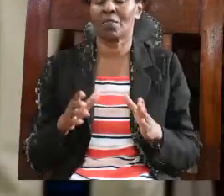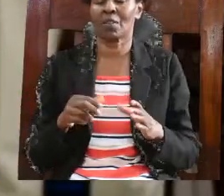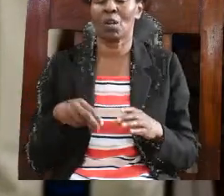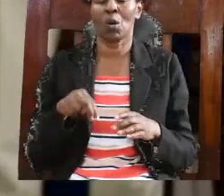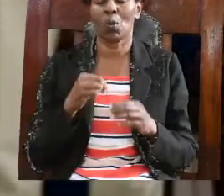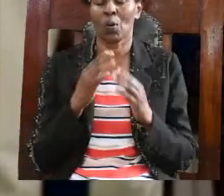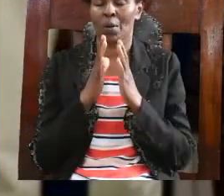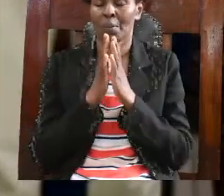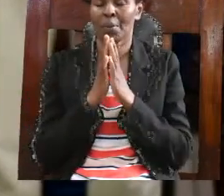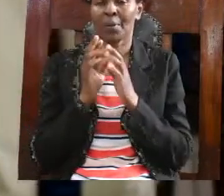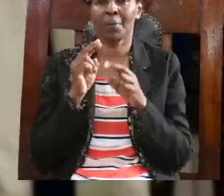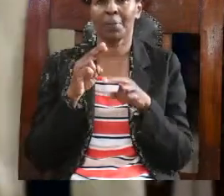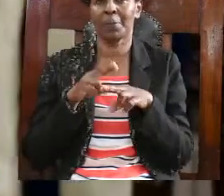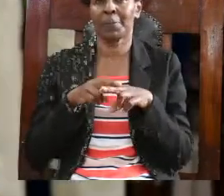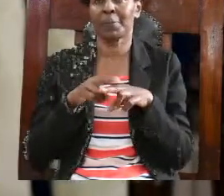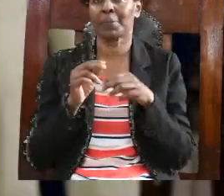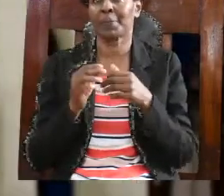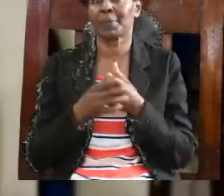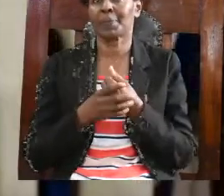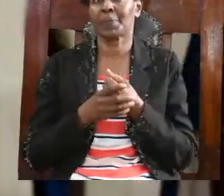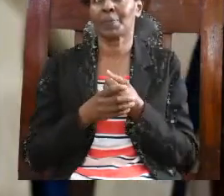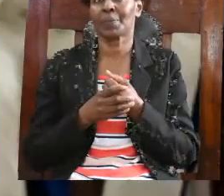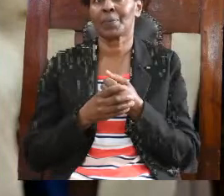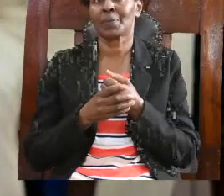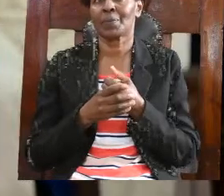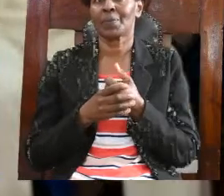Amen. Tuweza kuketi.